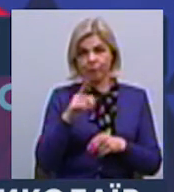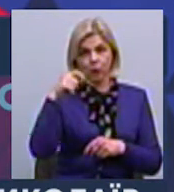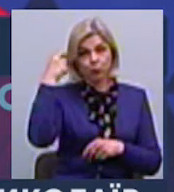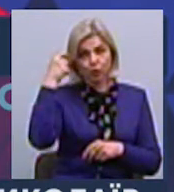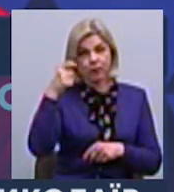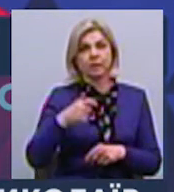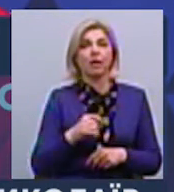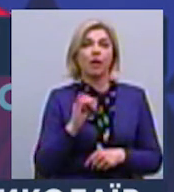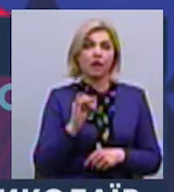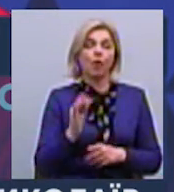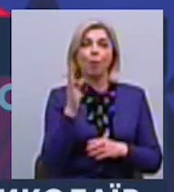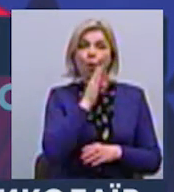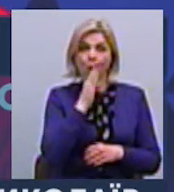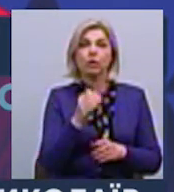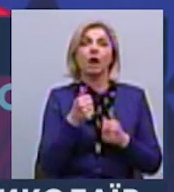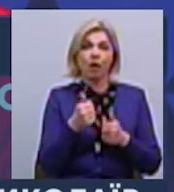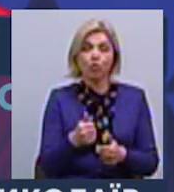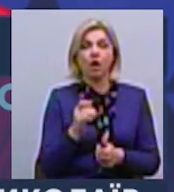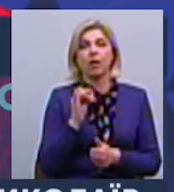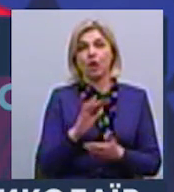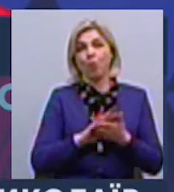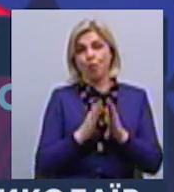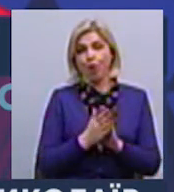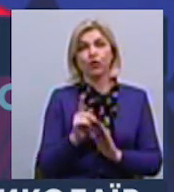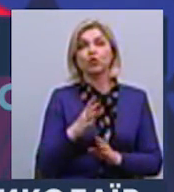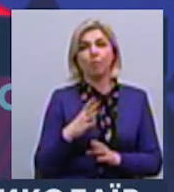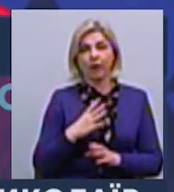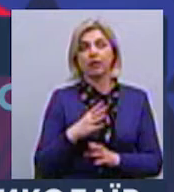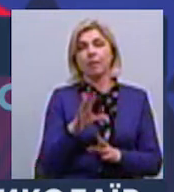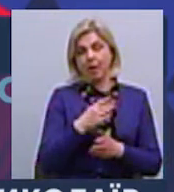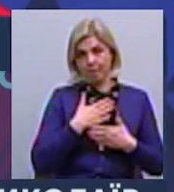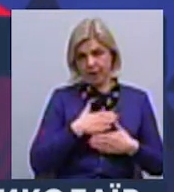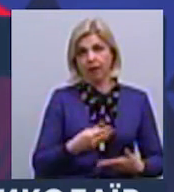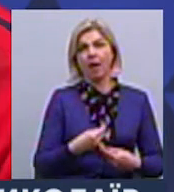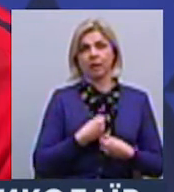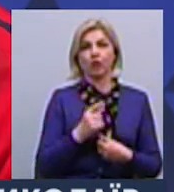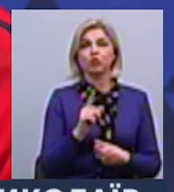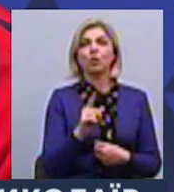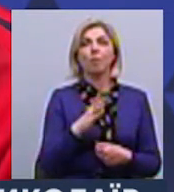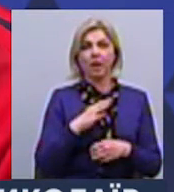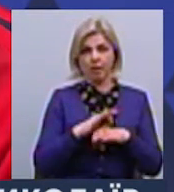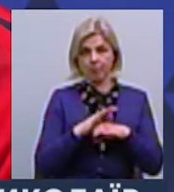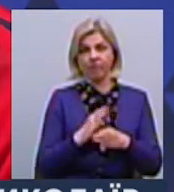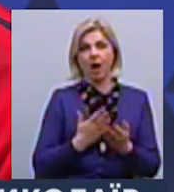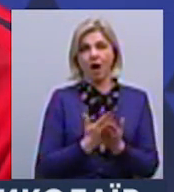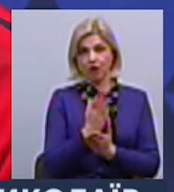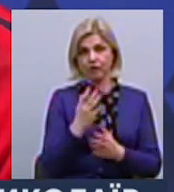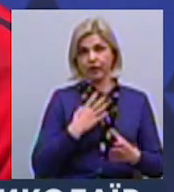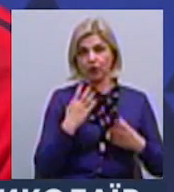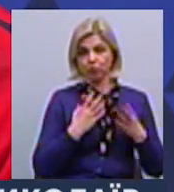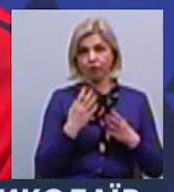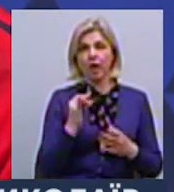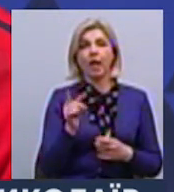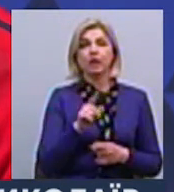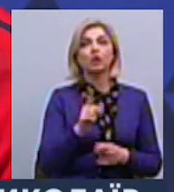збори у Туреччині, і погода дозволяла, і ті умови, які були сприятливими для того, щоб відбувалися якісні тренування. І те,